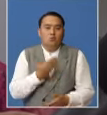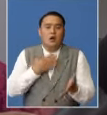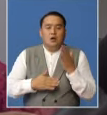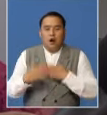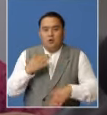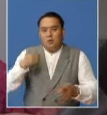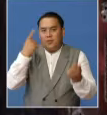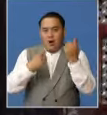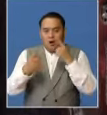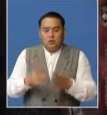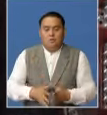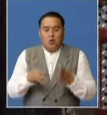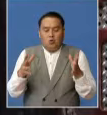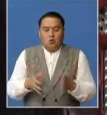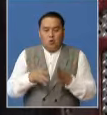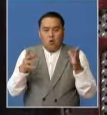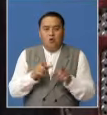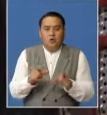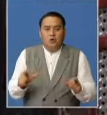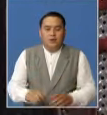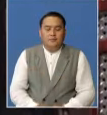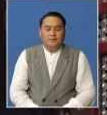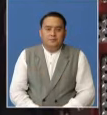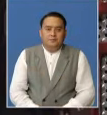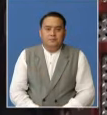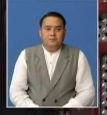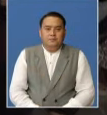своими произведениями все больше и больше людей.